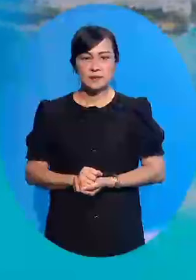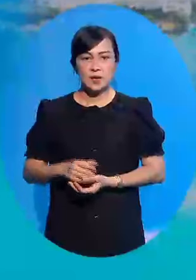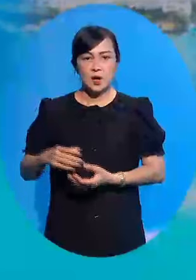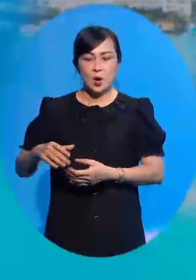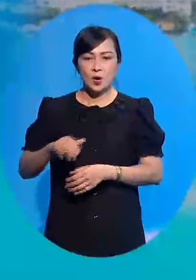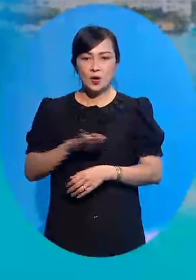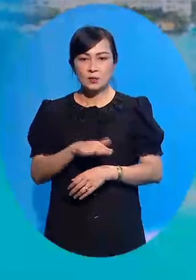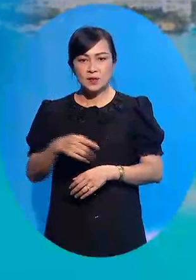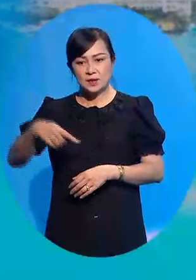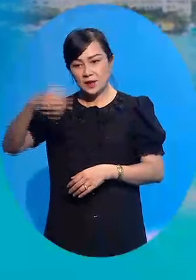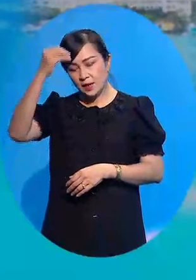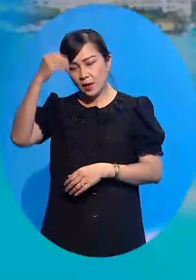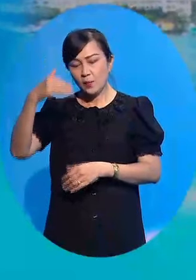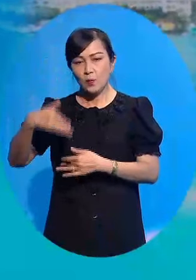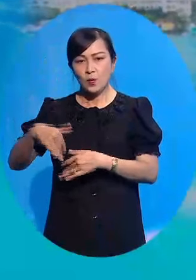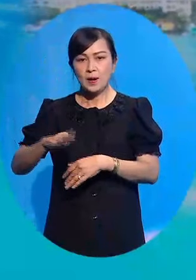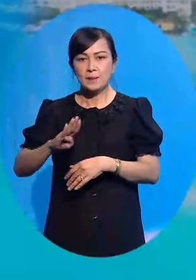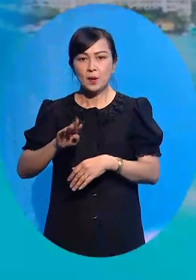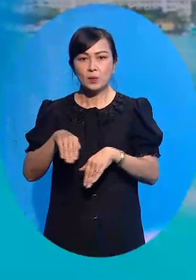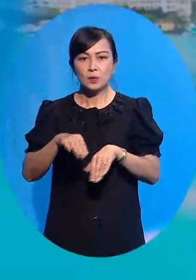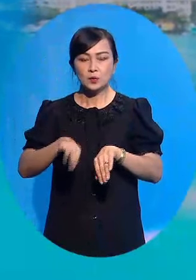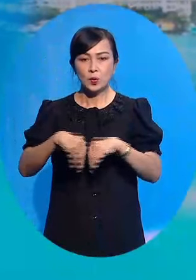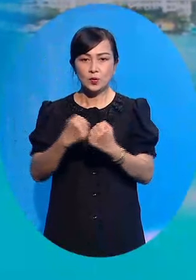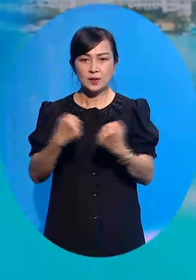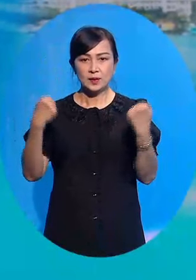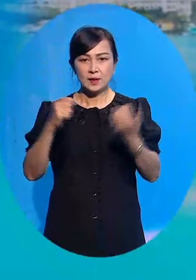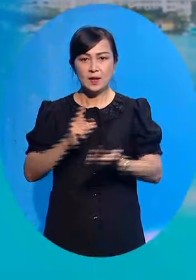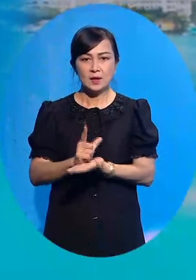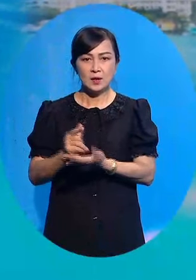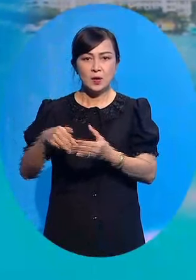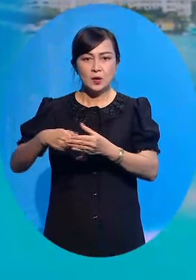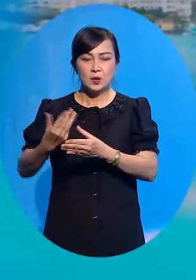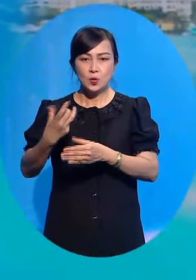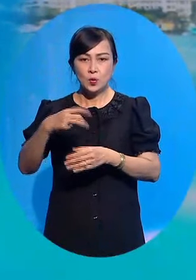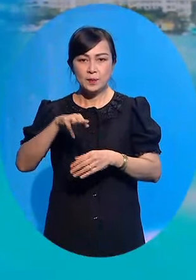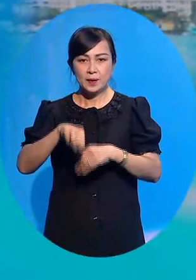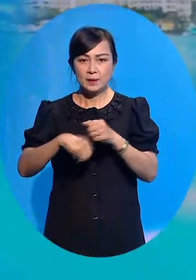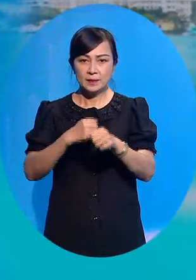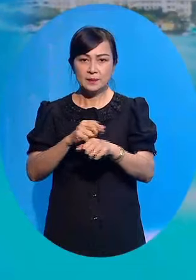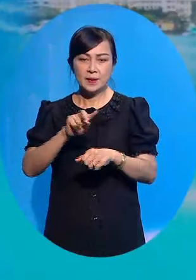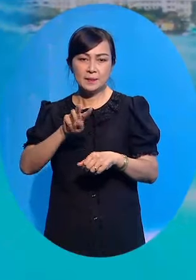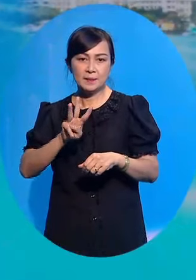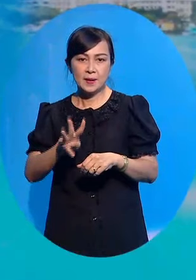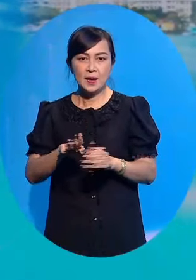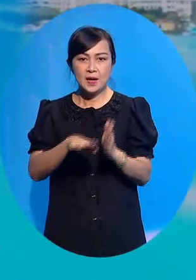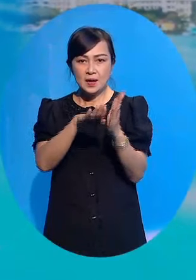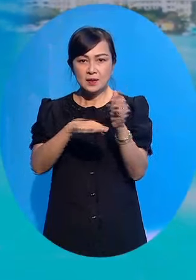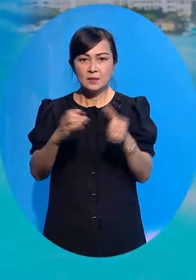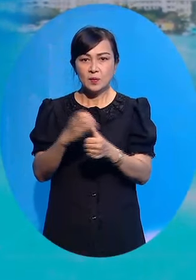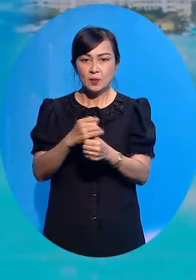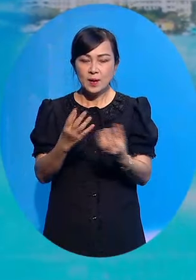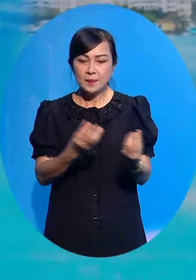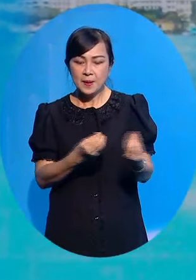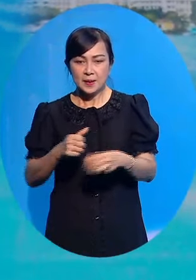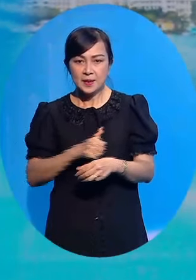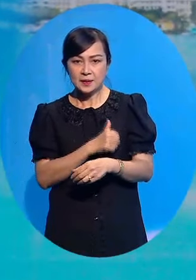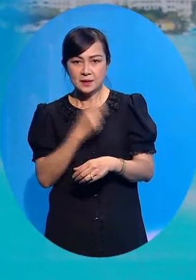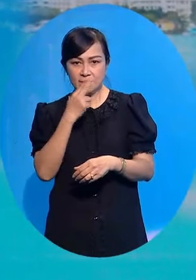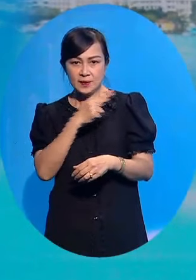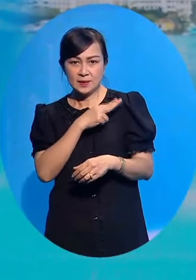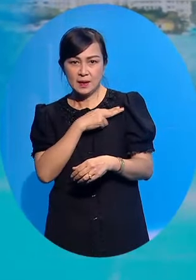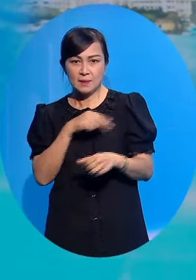Hội du học sinh và người Việt ở Bắc Úc đã tổ chức thành công lễ hội mừng xuân Quý Mão năm 2023. Chương trình nhằm mục đích mang đến cho bà con